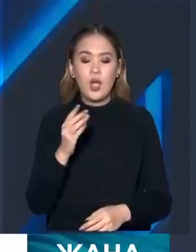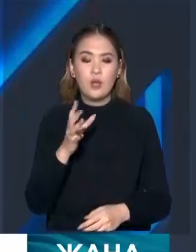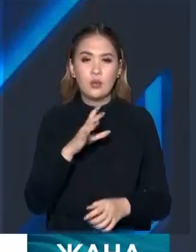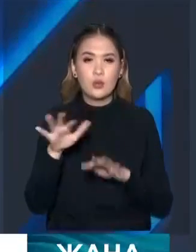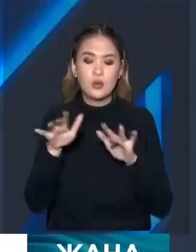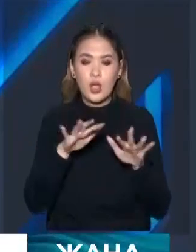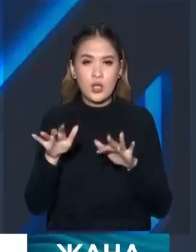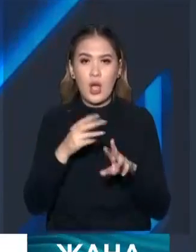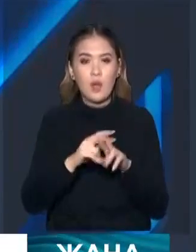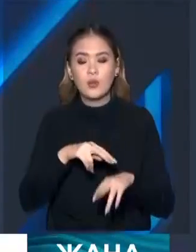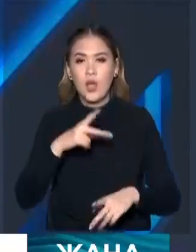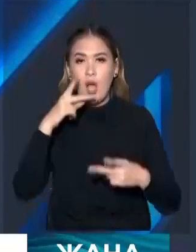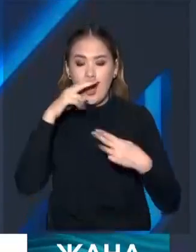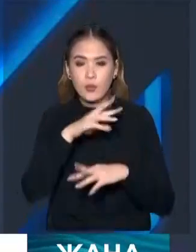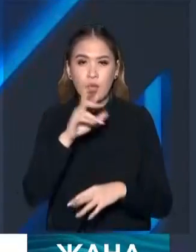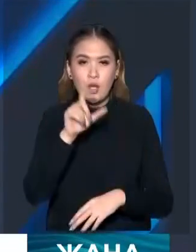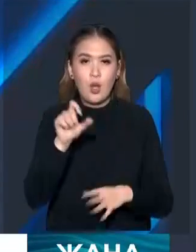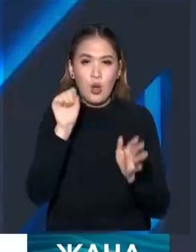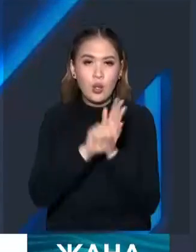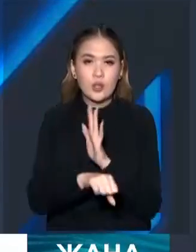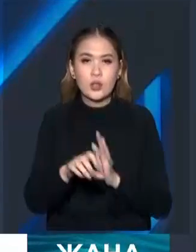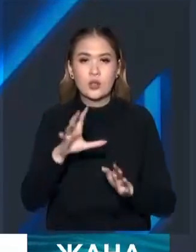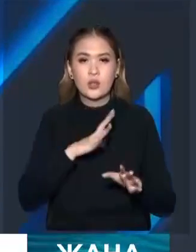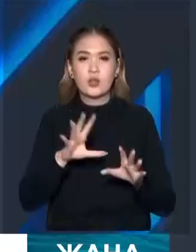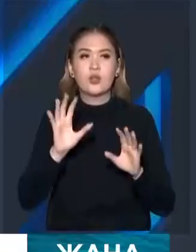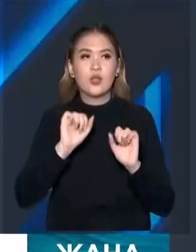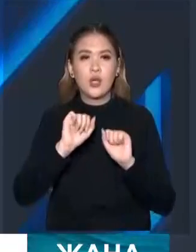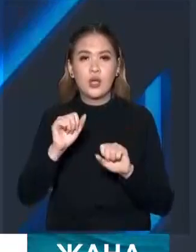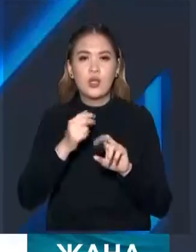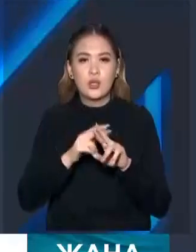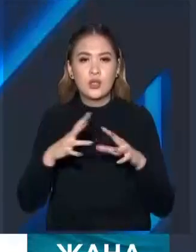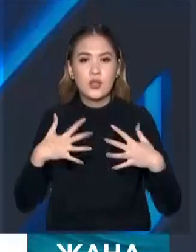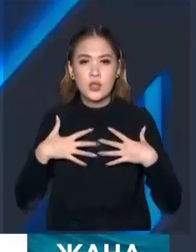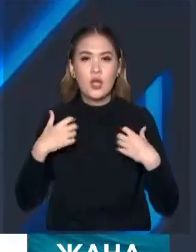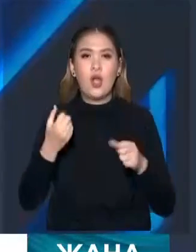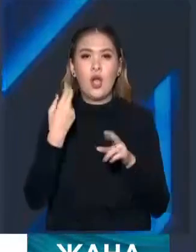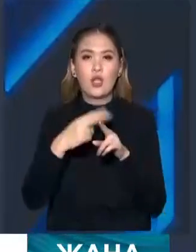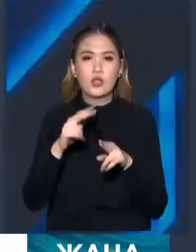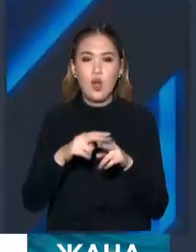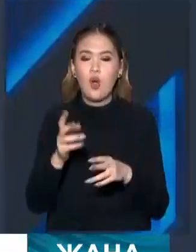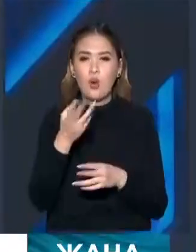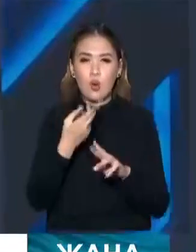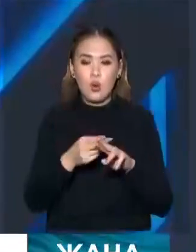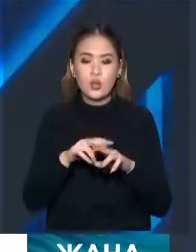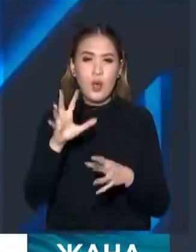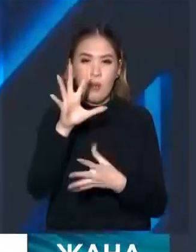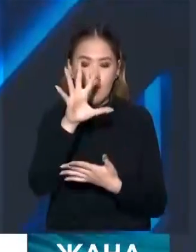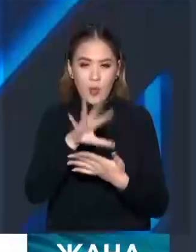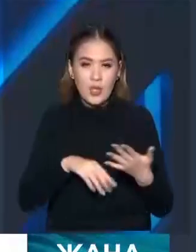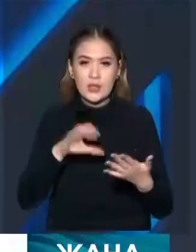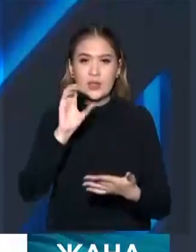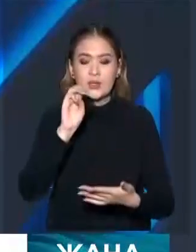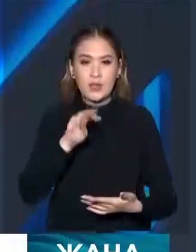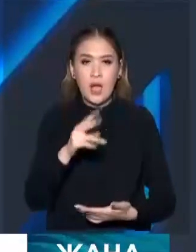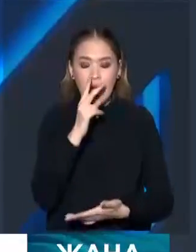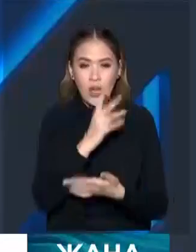жасалған кісі өлтіру, абайсызда адам өлтіріп алу, қажетті қорғаныс шегінен асып кеткен кезде денсаулыққа ауыр зиян келтіру, осы секілді баптар қарастырылған.